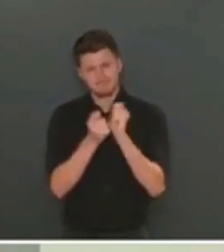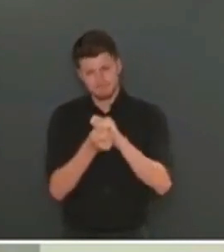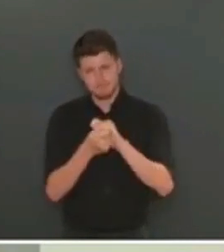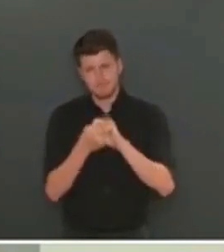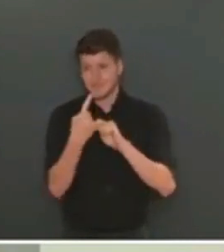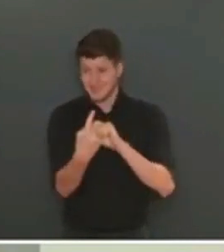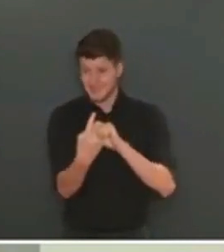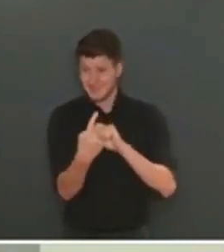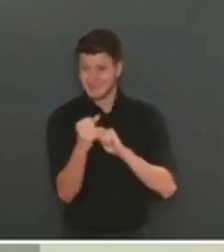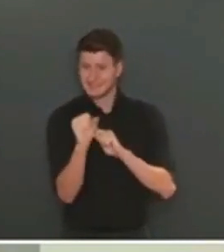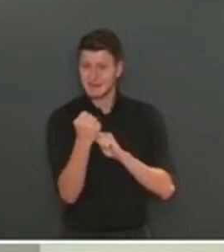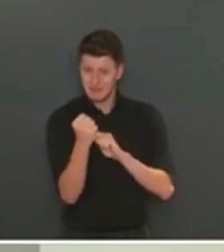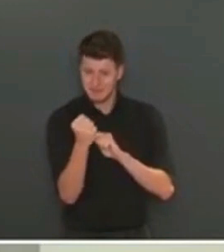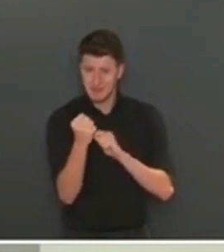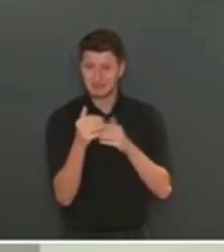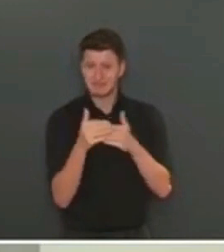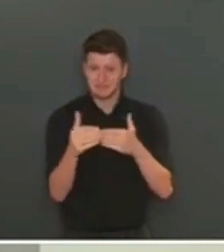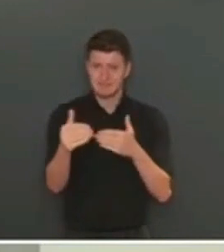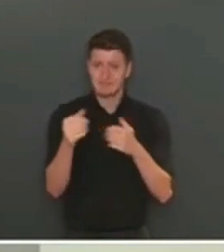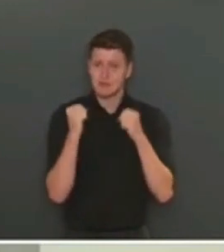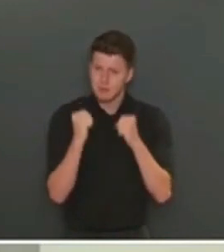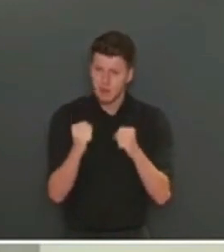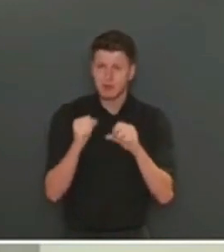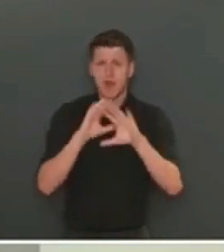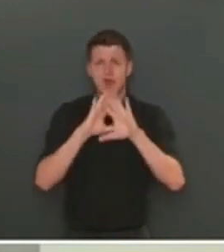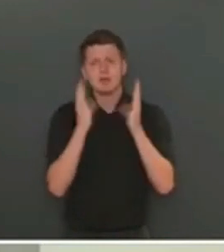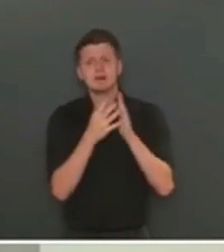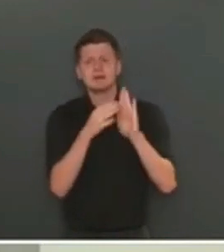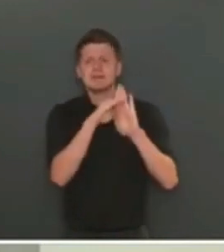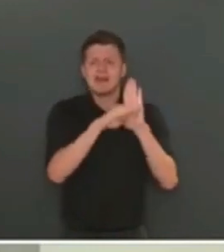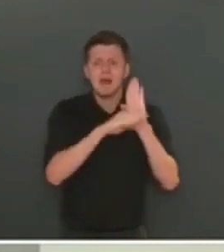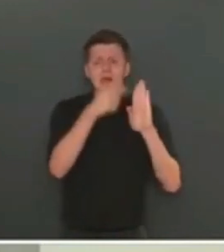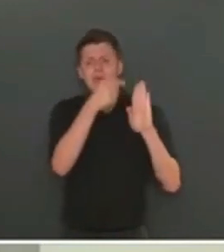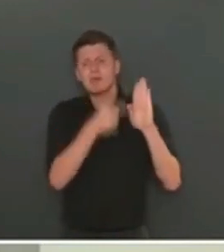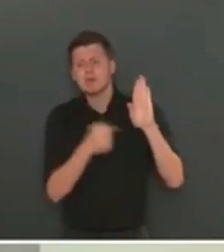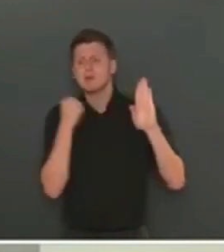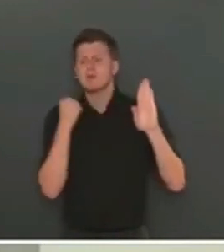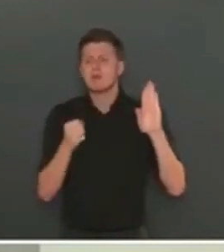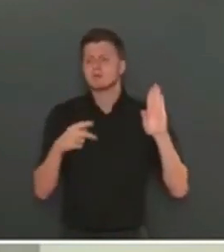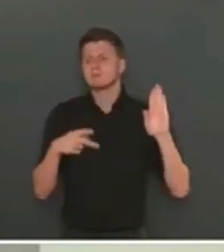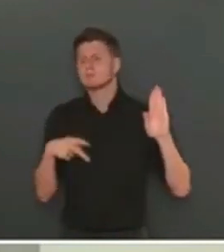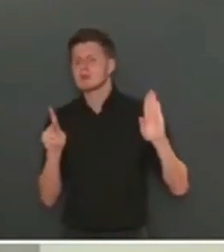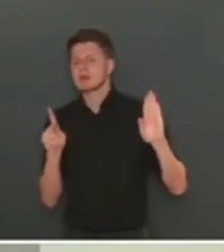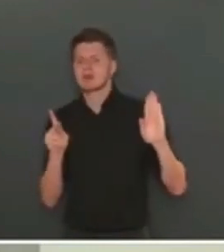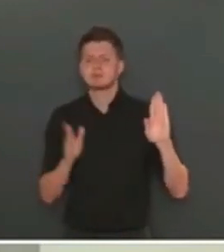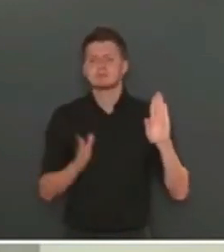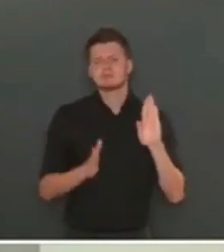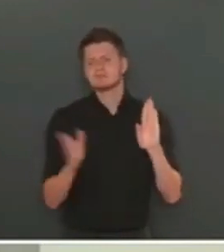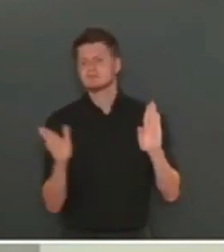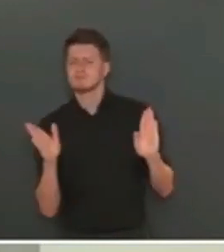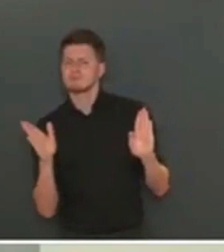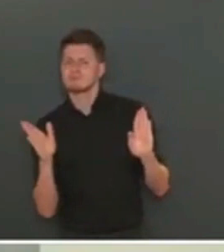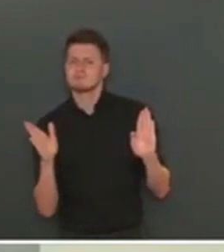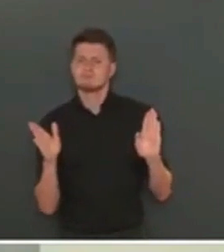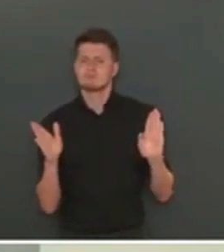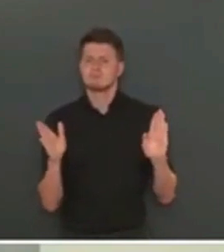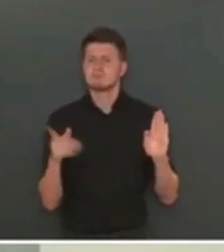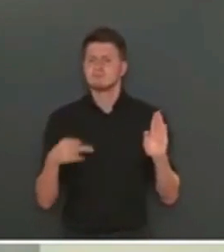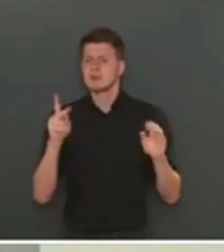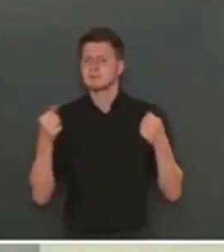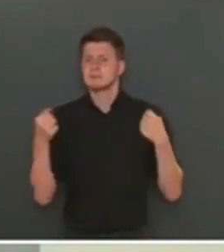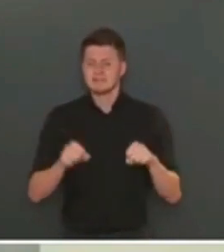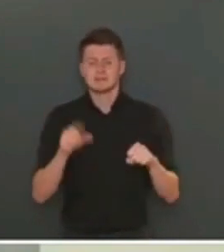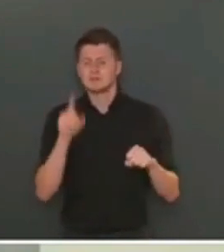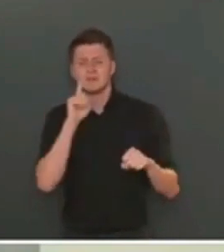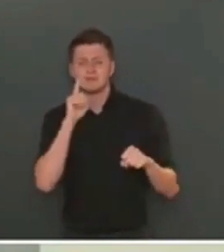il sera possible d'y déroger. Ce sera tout d'abord les bourgmestres qui vont